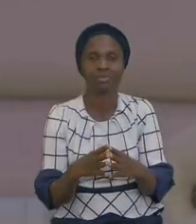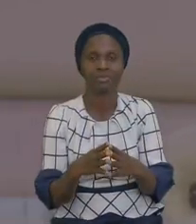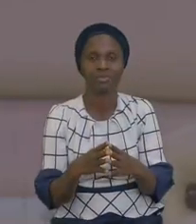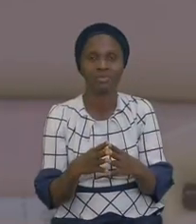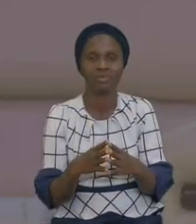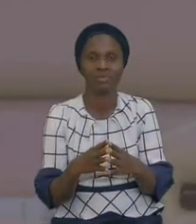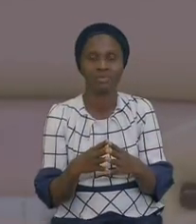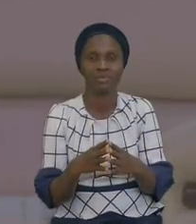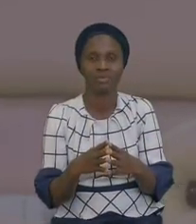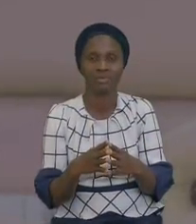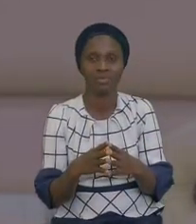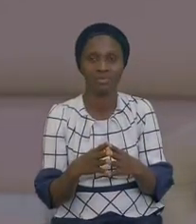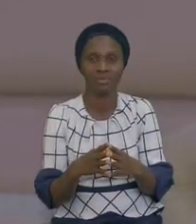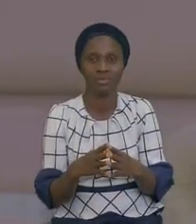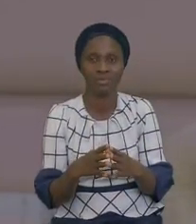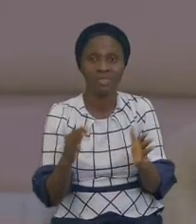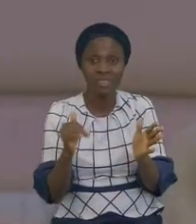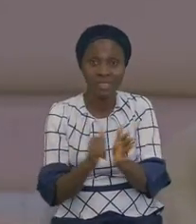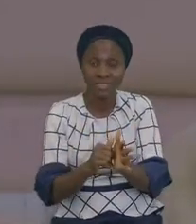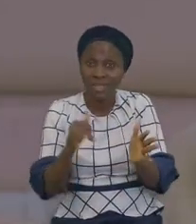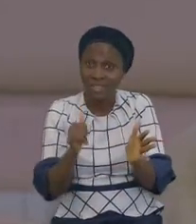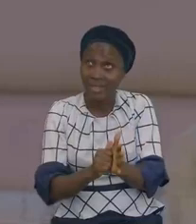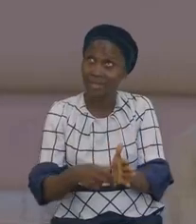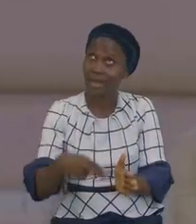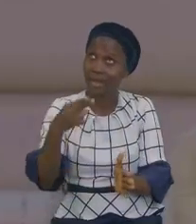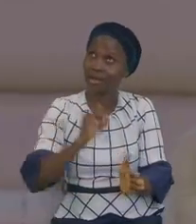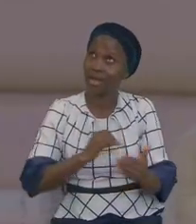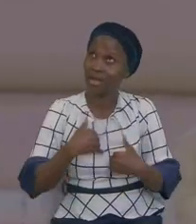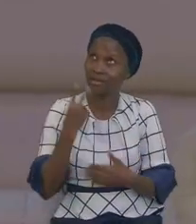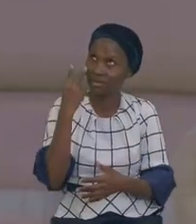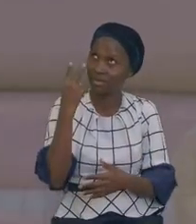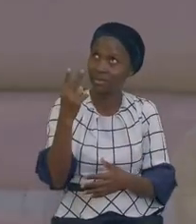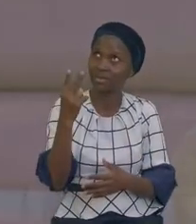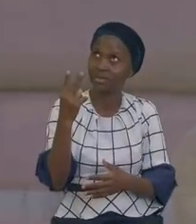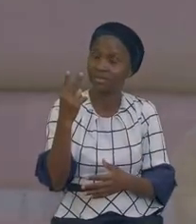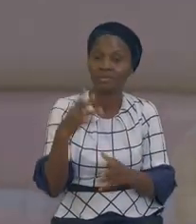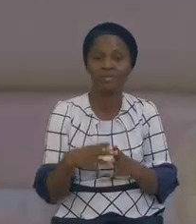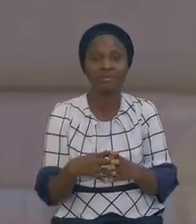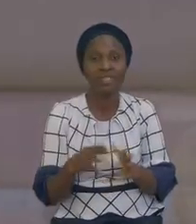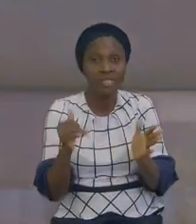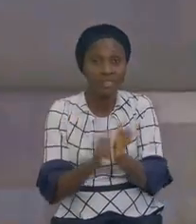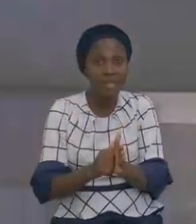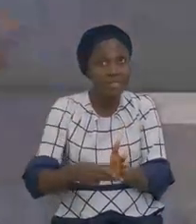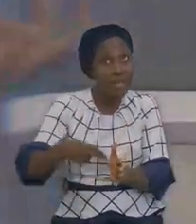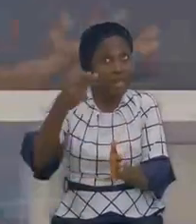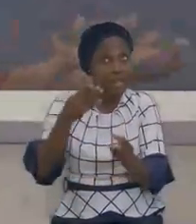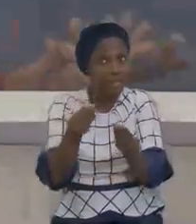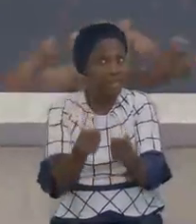que cette hauteur que j'ai vue, que cette terre plus haute que j'ai envisagée,